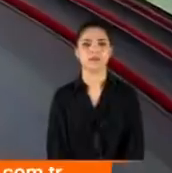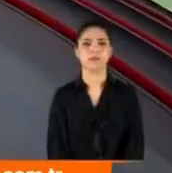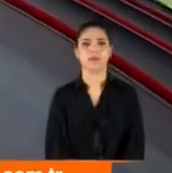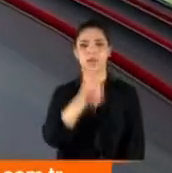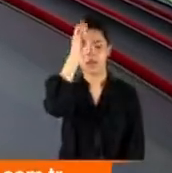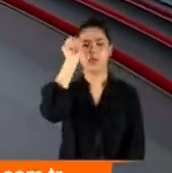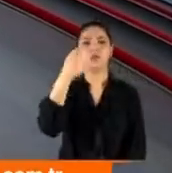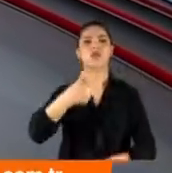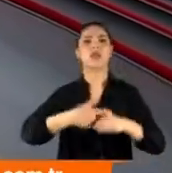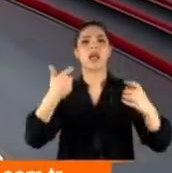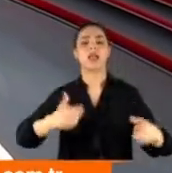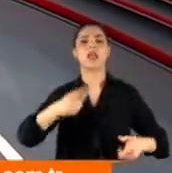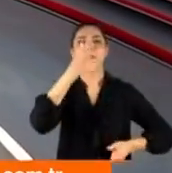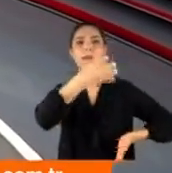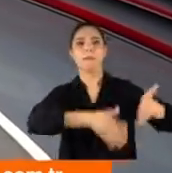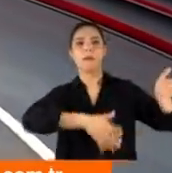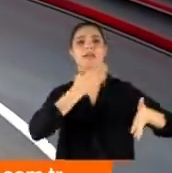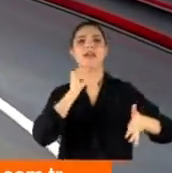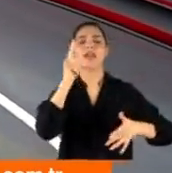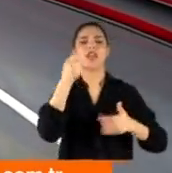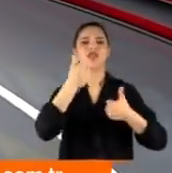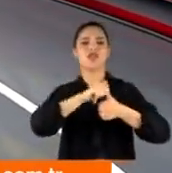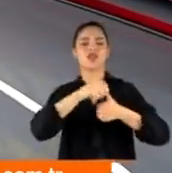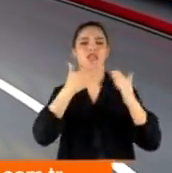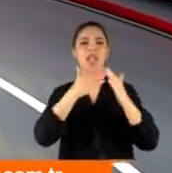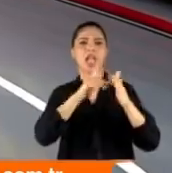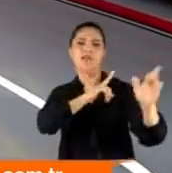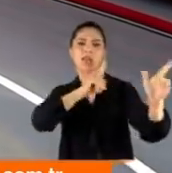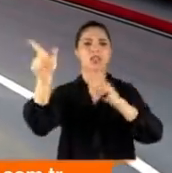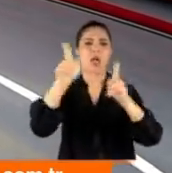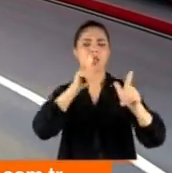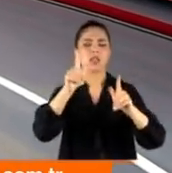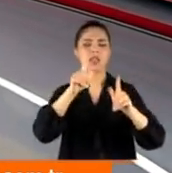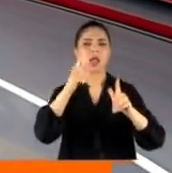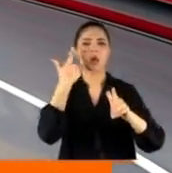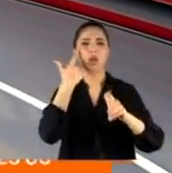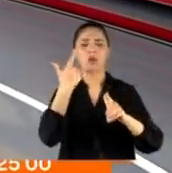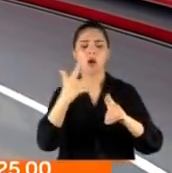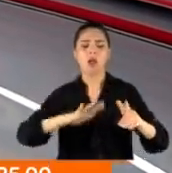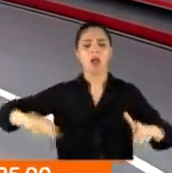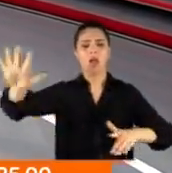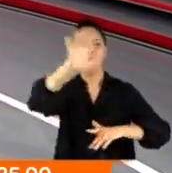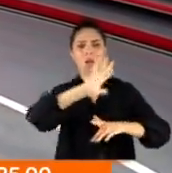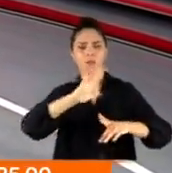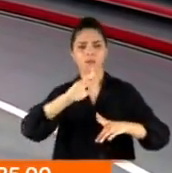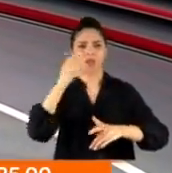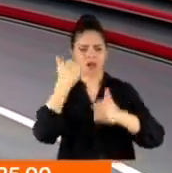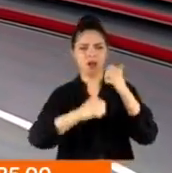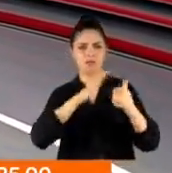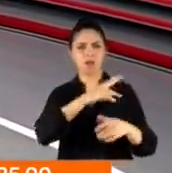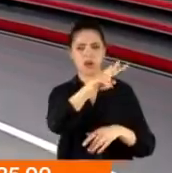İstanbul'da Esenyurt'ta bir mahallede genç bir çiftin evinden yükselen seslerle ortalık ayağa kalktı. Kavga